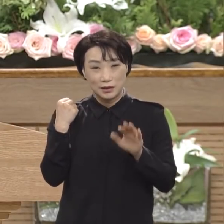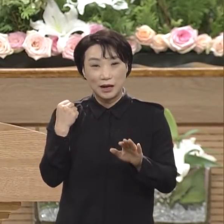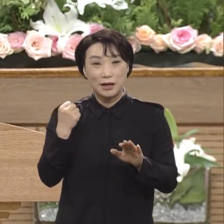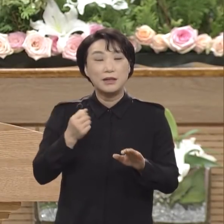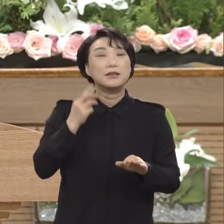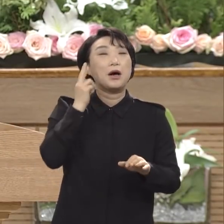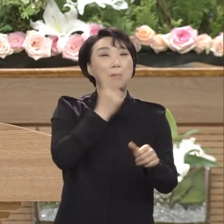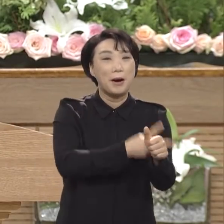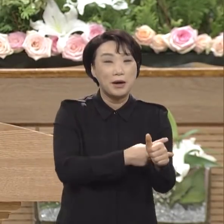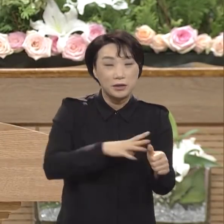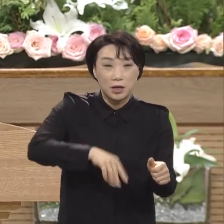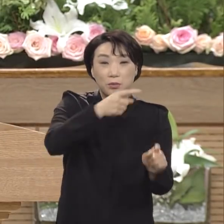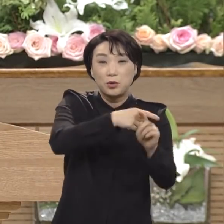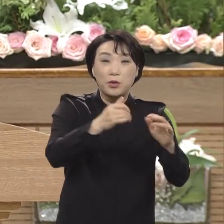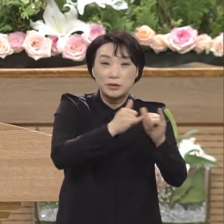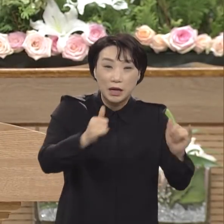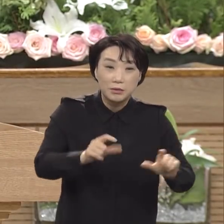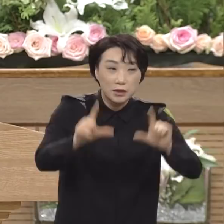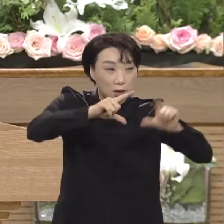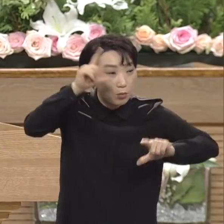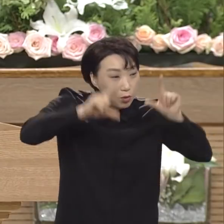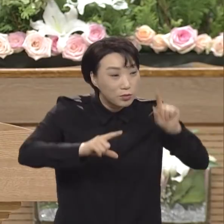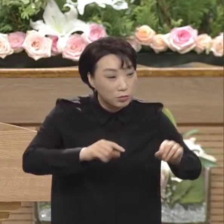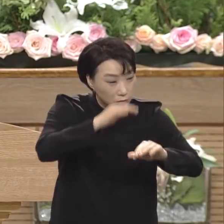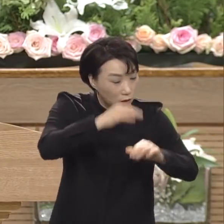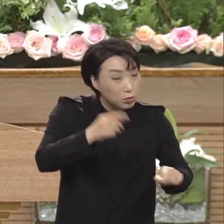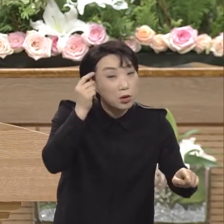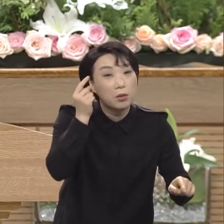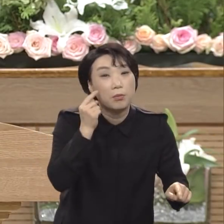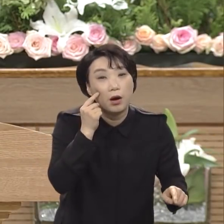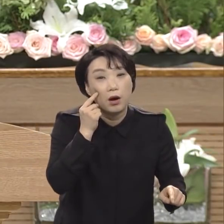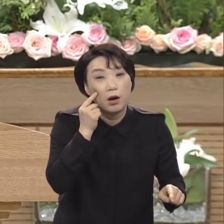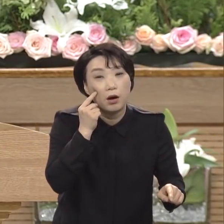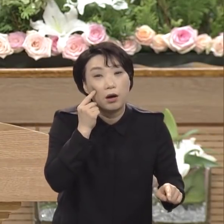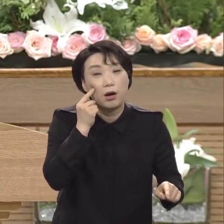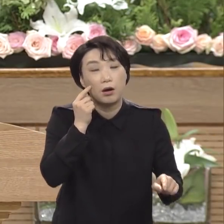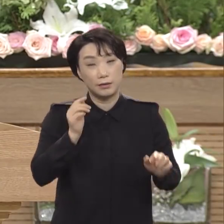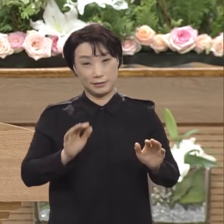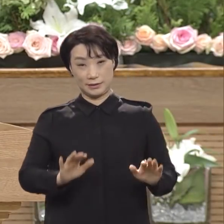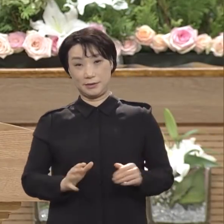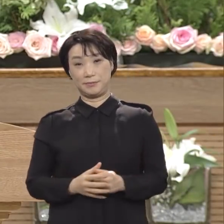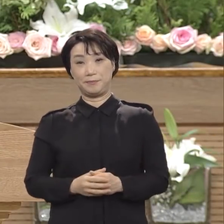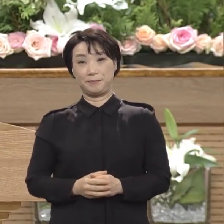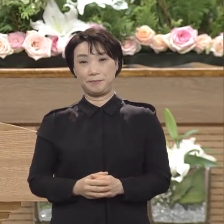사도 바울과 초대교인들이 한 모습이 뭔가 봐. 자,